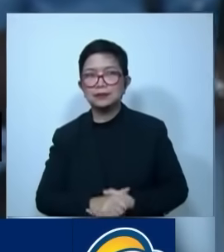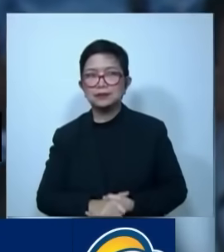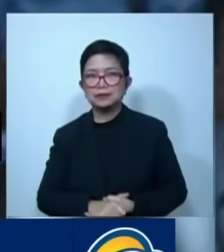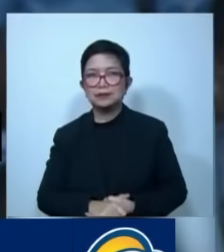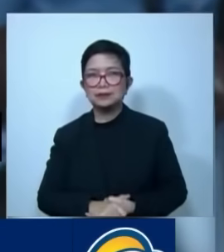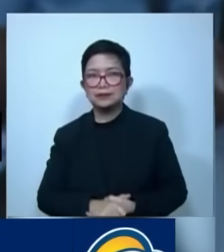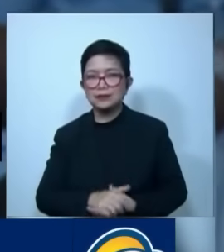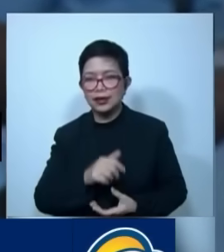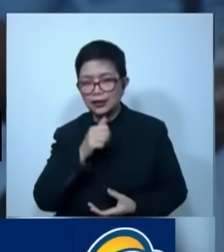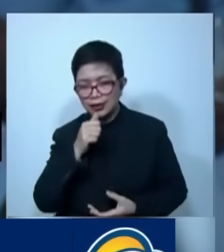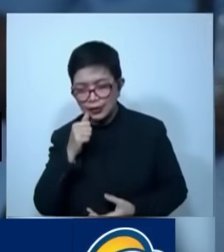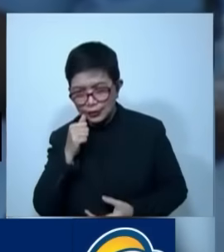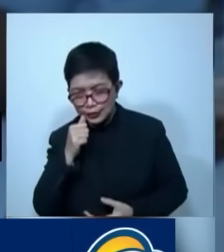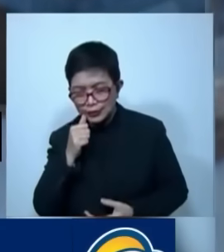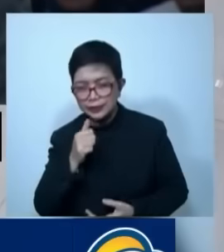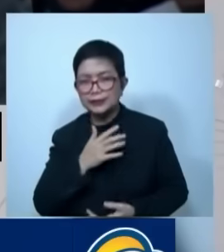Anis